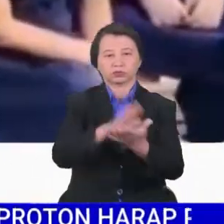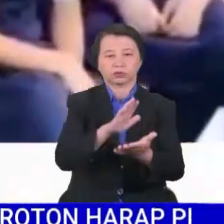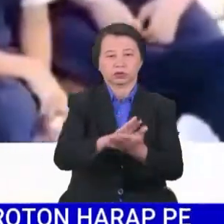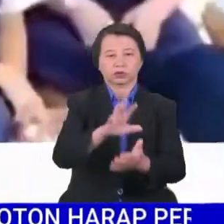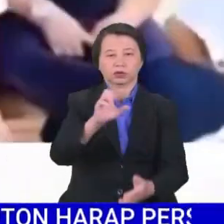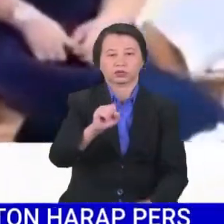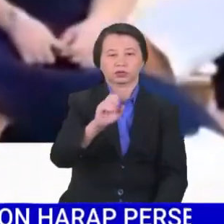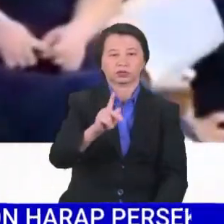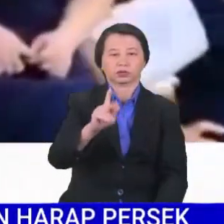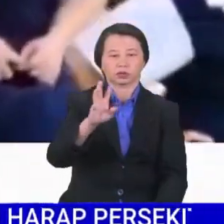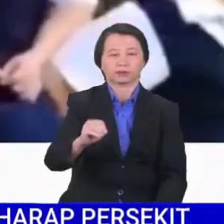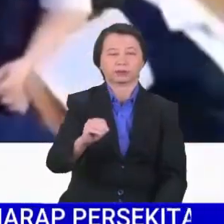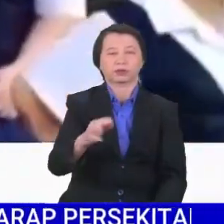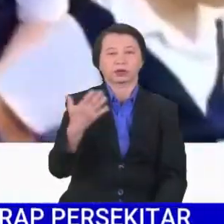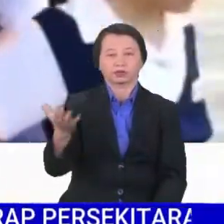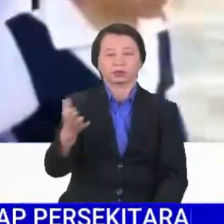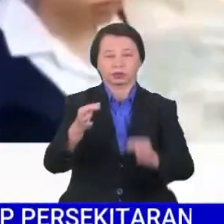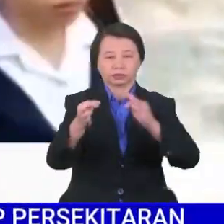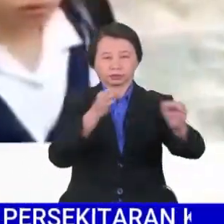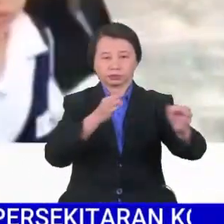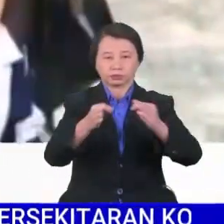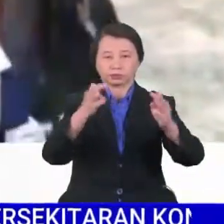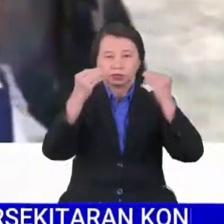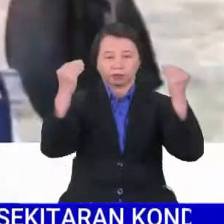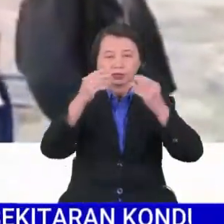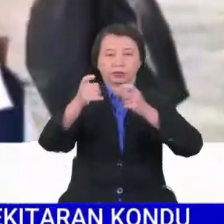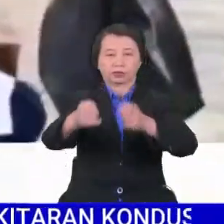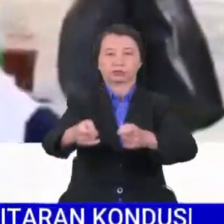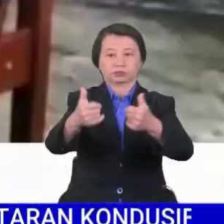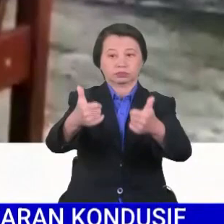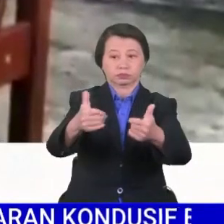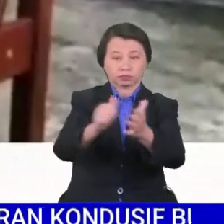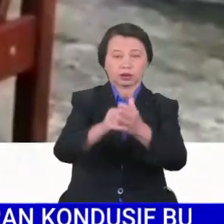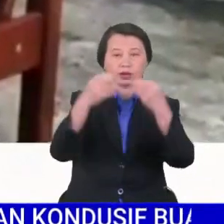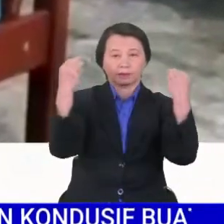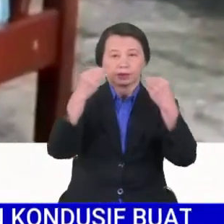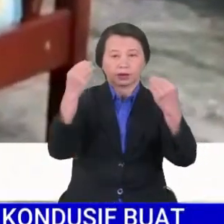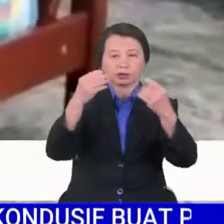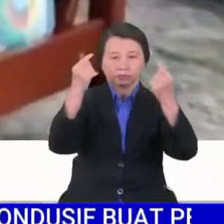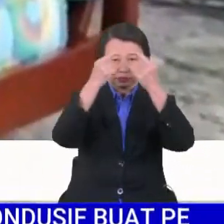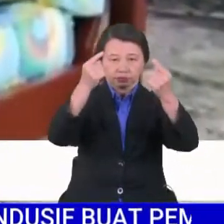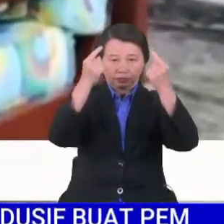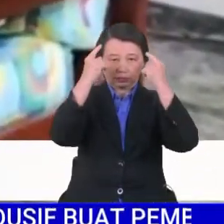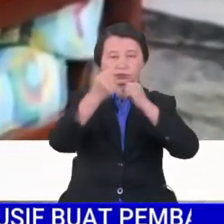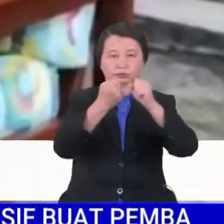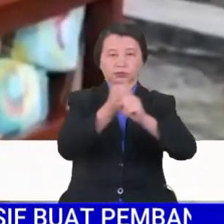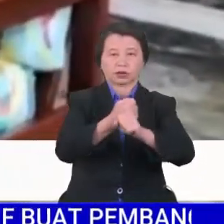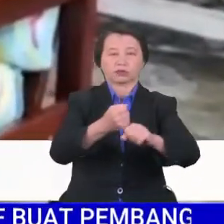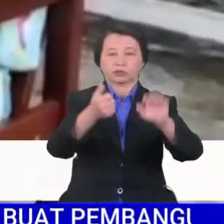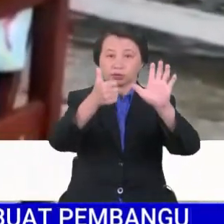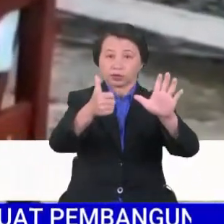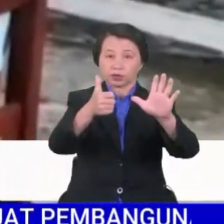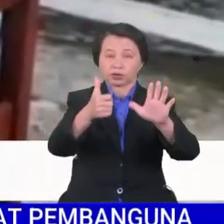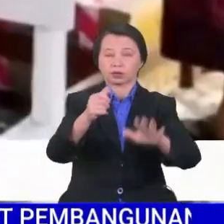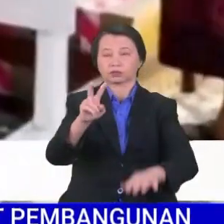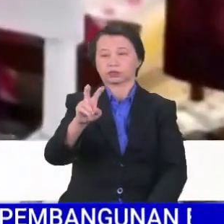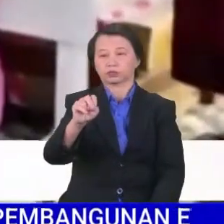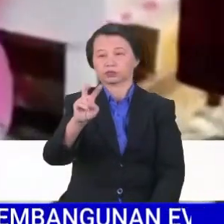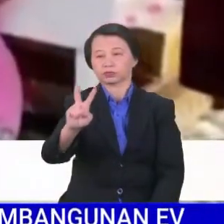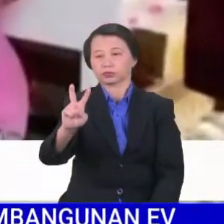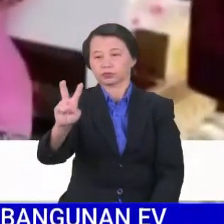SKM belum Jelaskan kera itu pada magis Anugrah Cemerlang dan majelis graduasi tahun 6 sesi